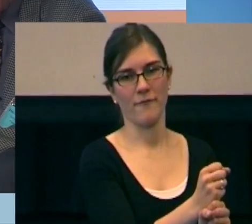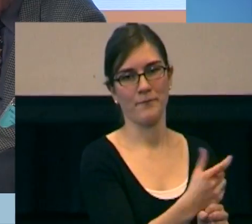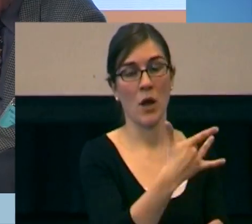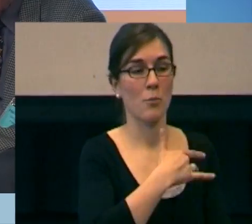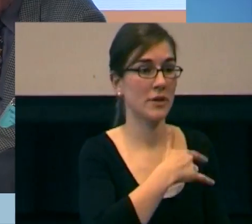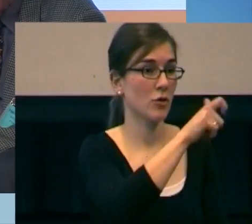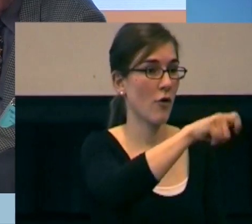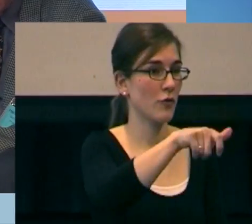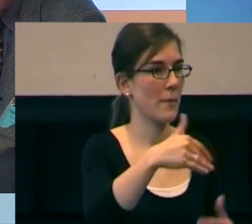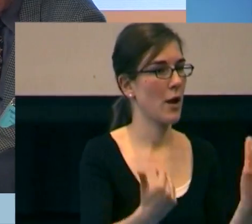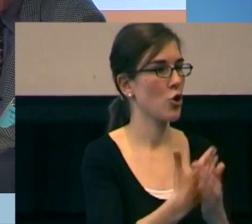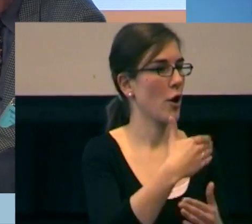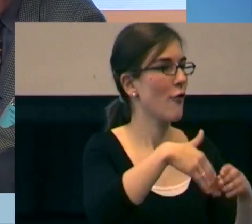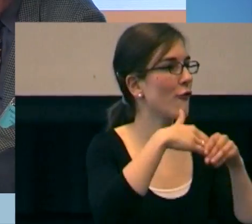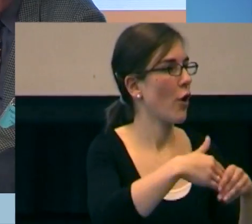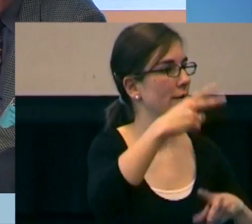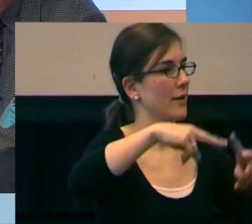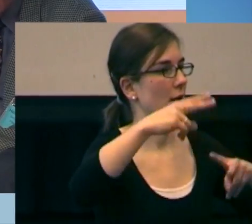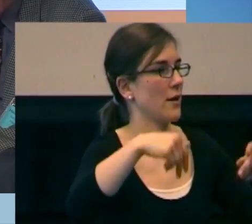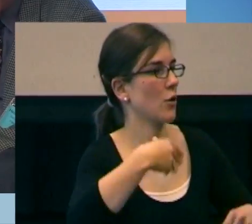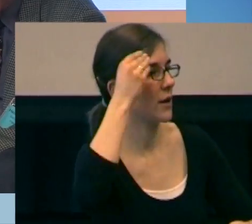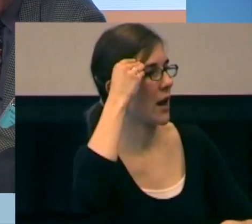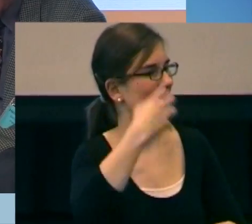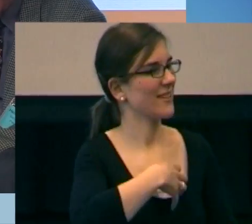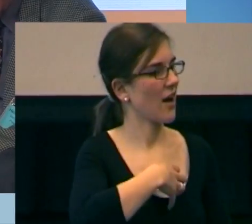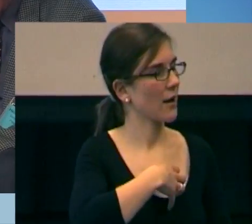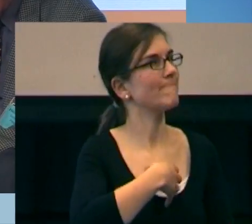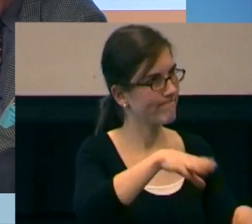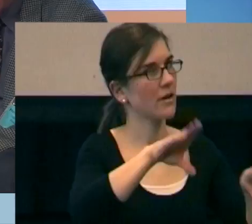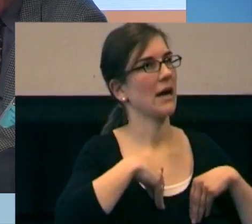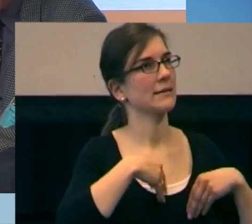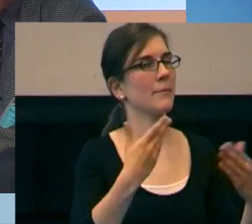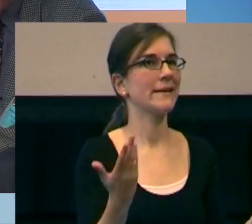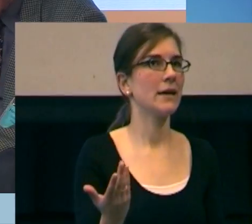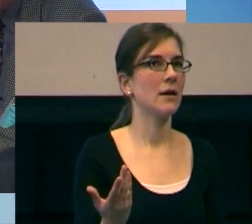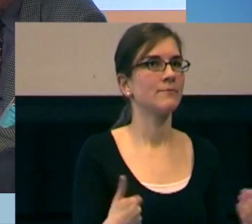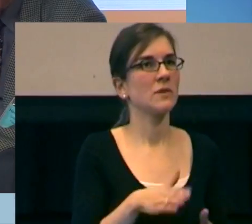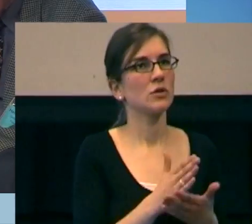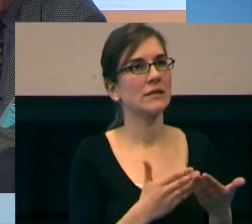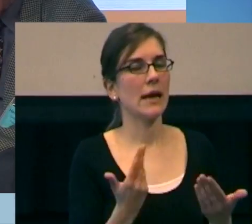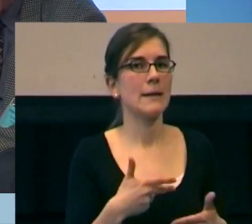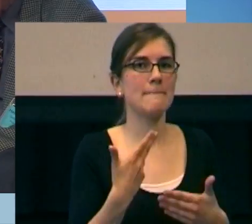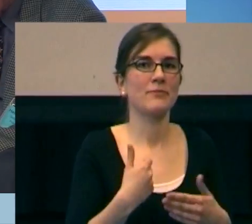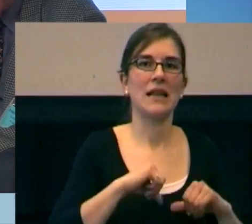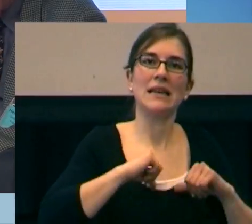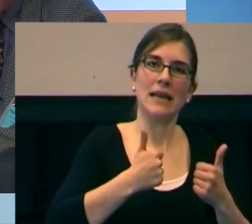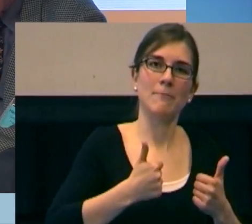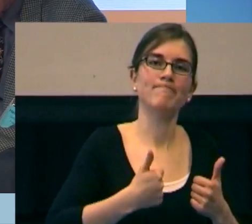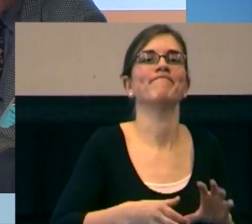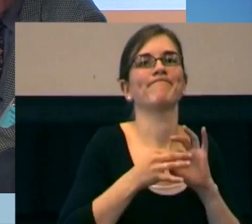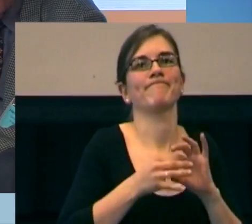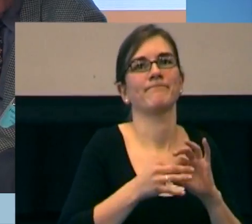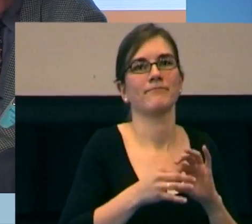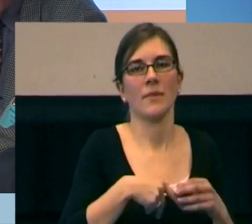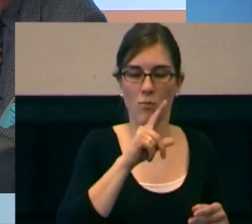Männer gewinnen neue Freunde und lernen, die Krankheit anzunehmen und als Teil des Lebens zu begreifen.